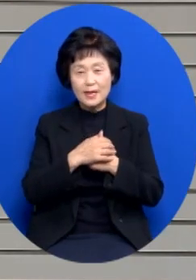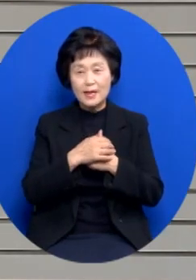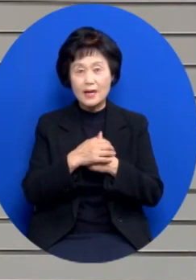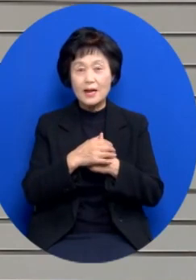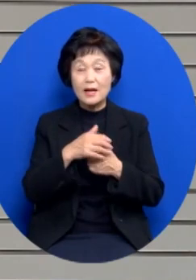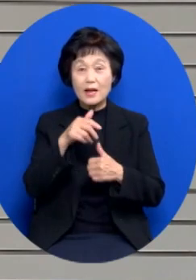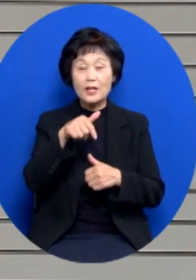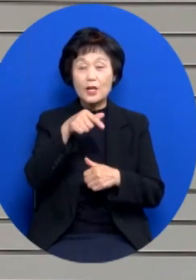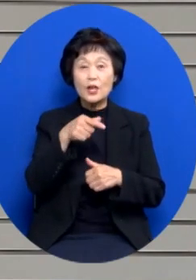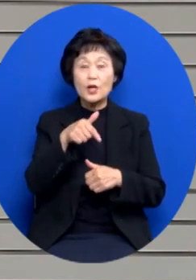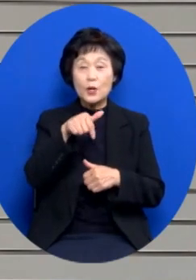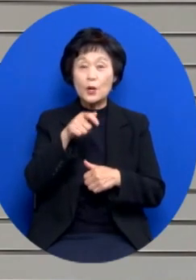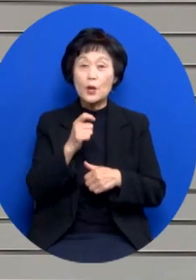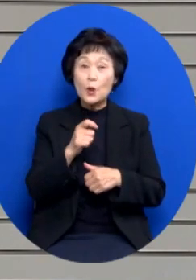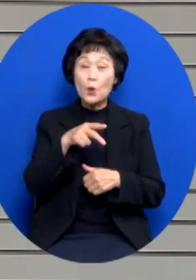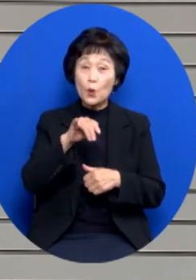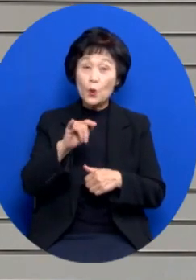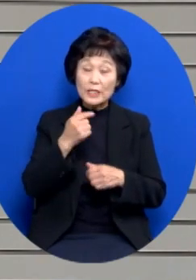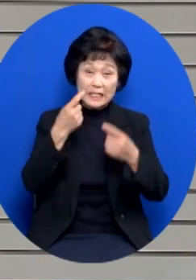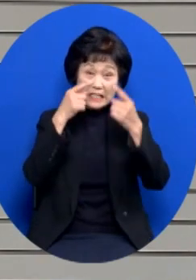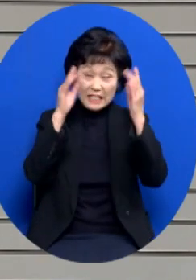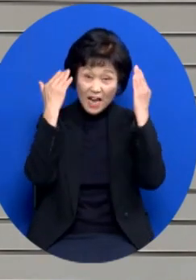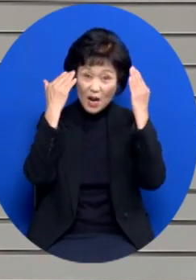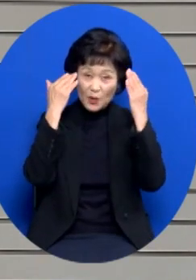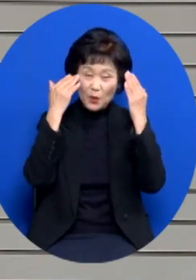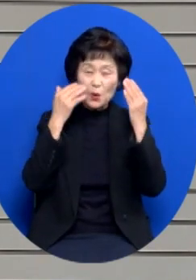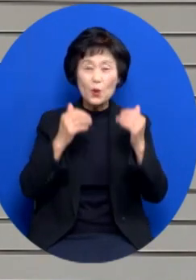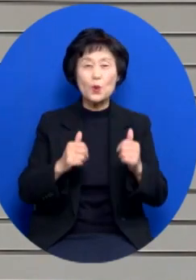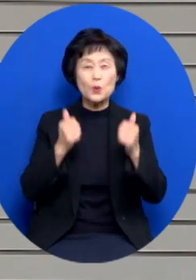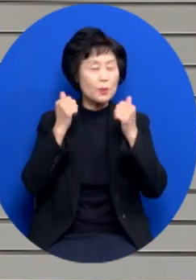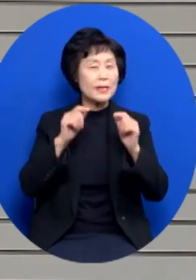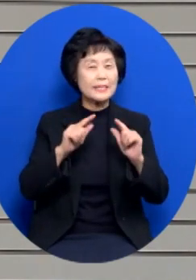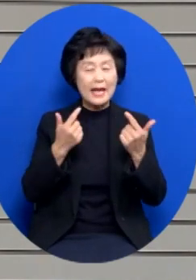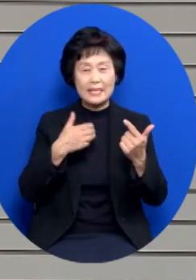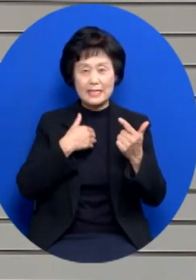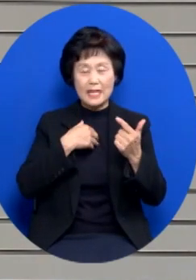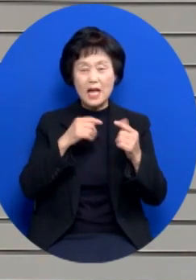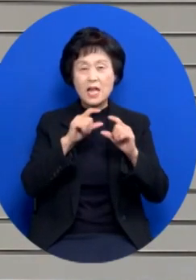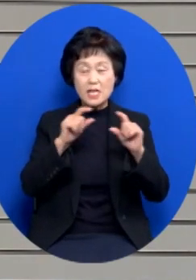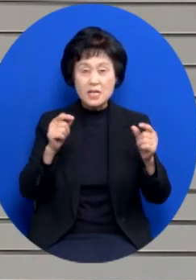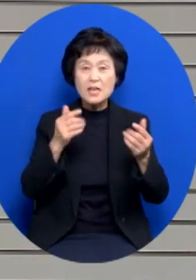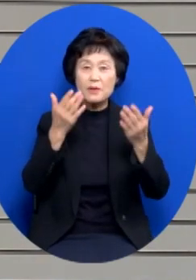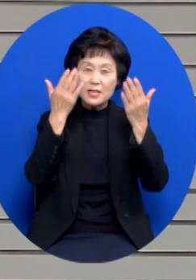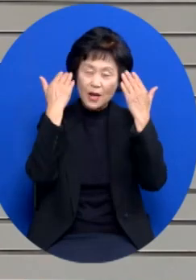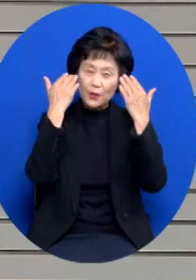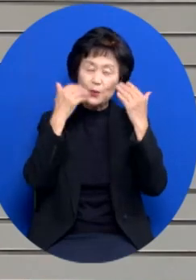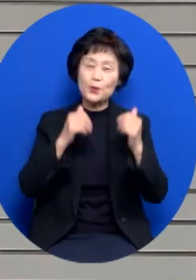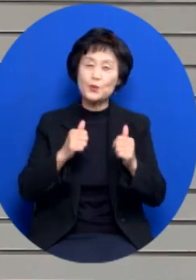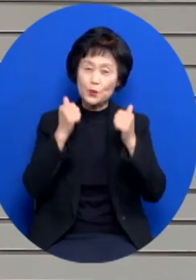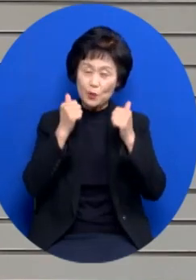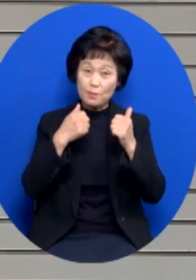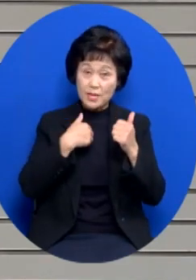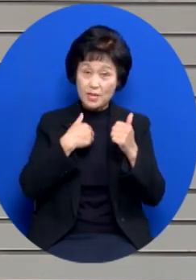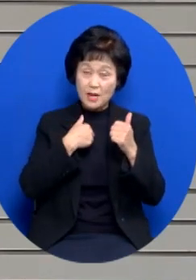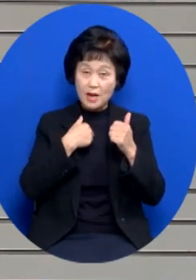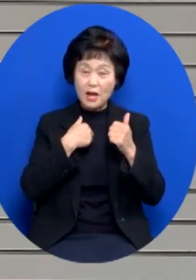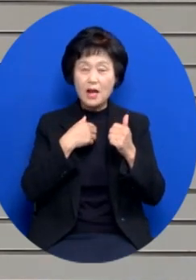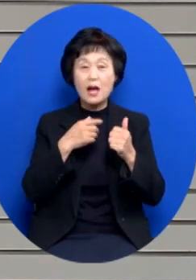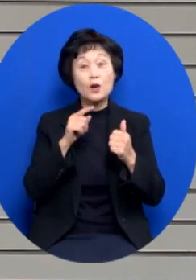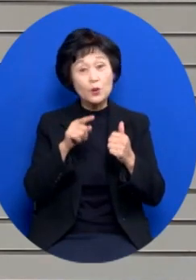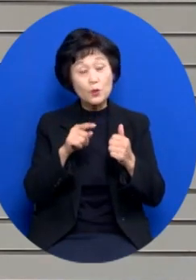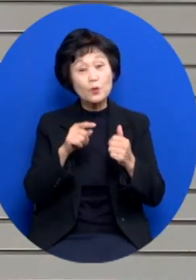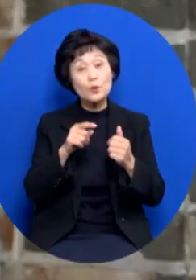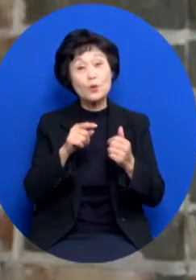고신대학교 신학과 출신이 아닌 총회장 처음입니다. 저는 일반대학 경북대학교 국문학과를 나왔으니까 그런 면에서 어떤 변화라고 할 수도